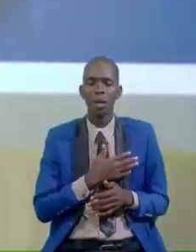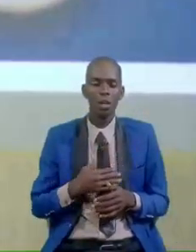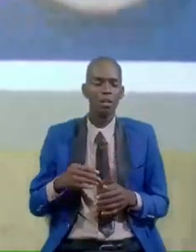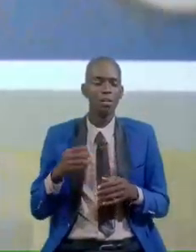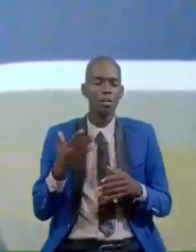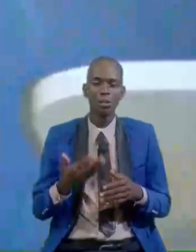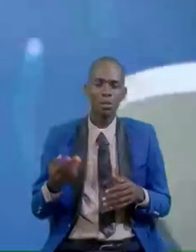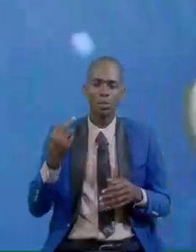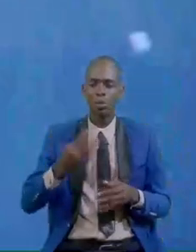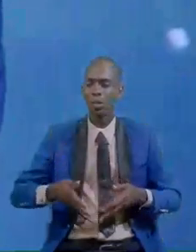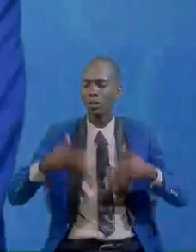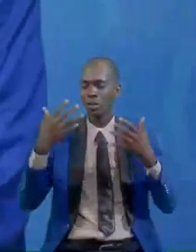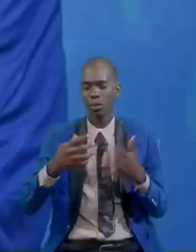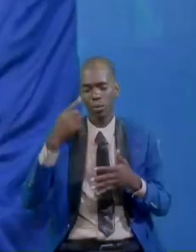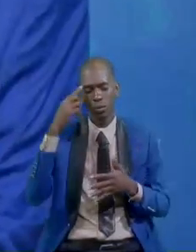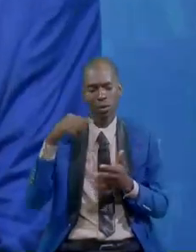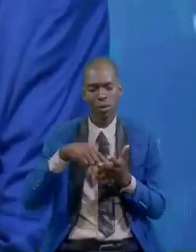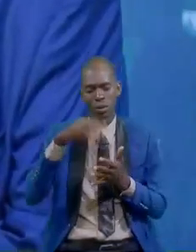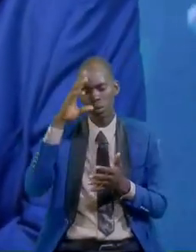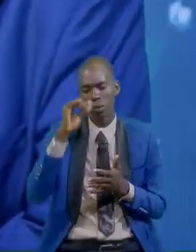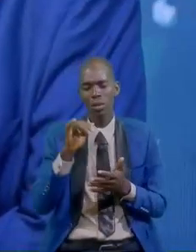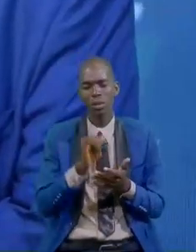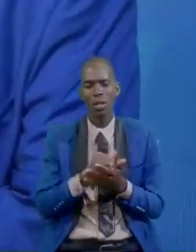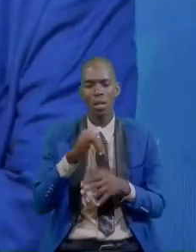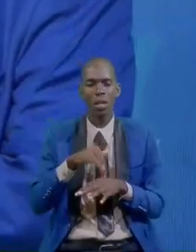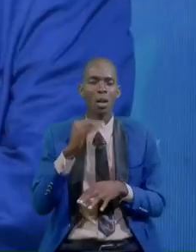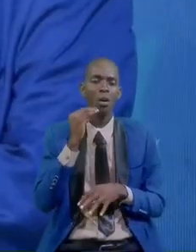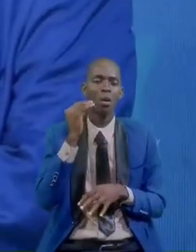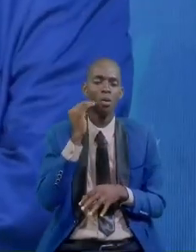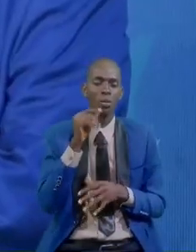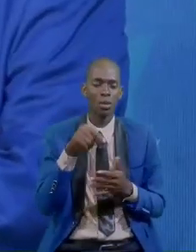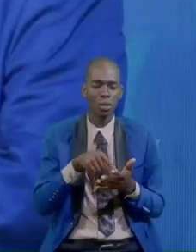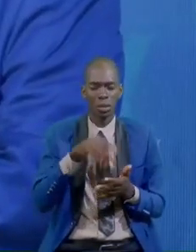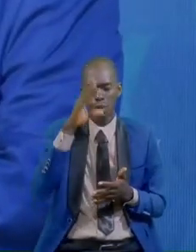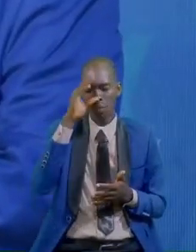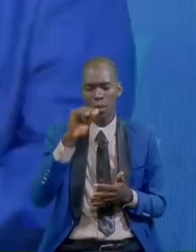la maison, Martin Luther était découragé.